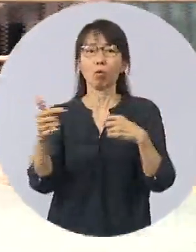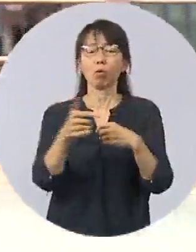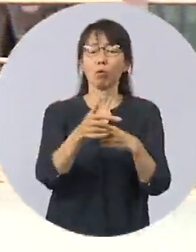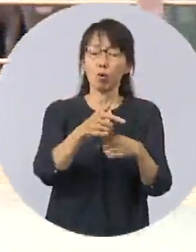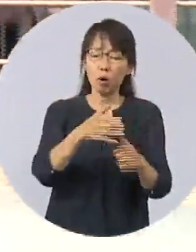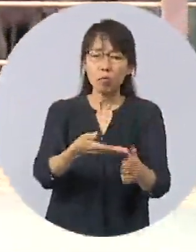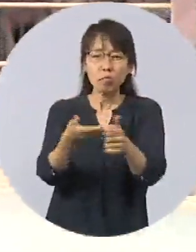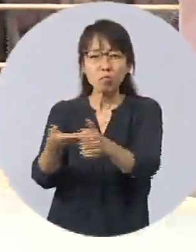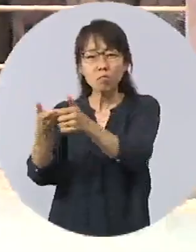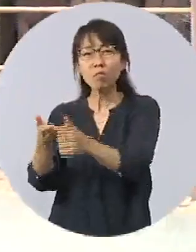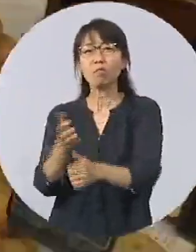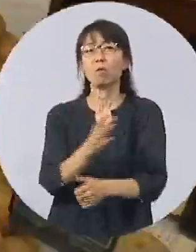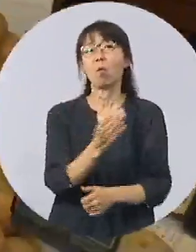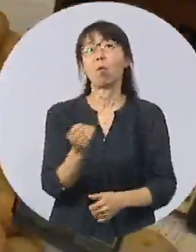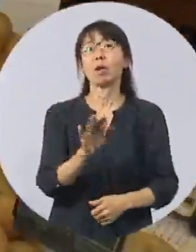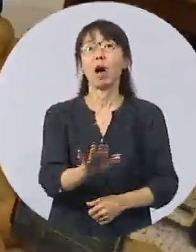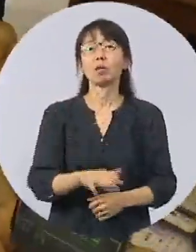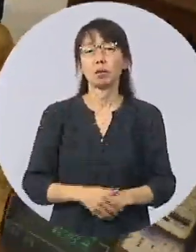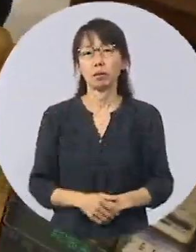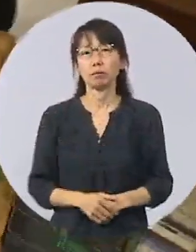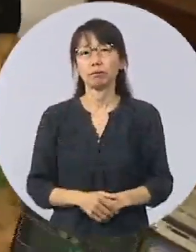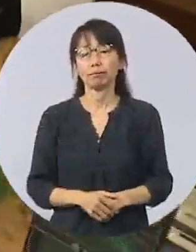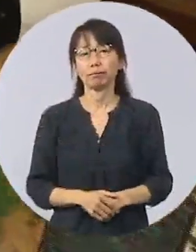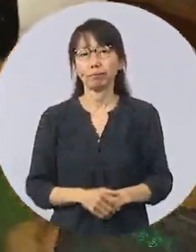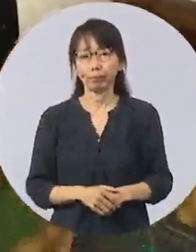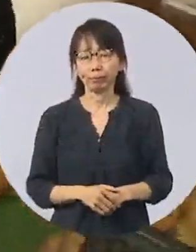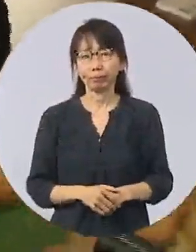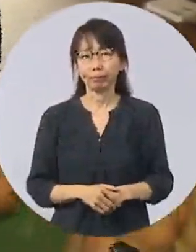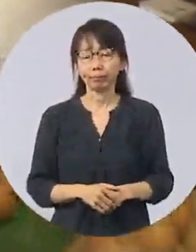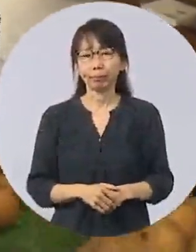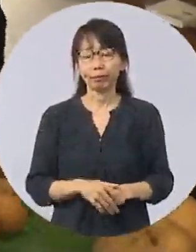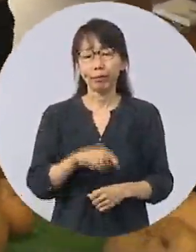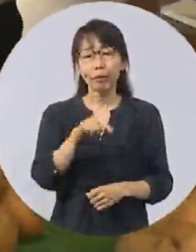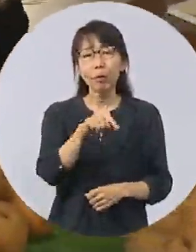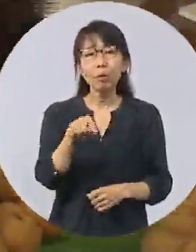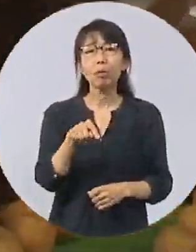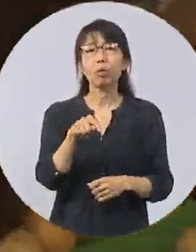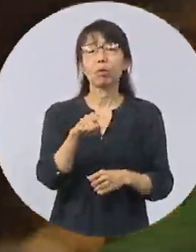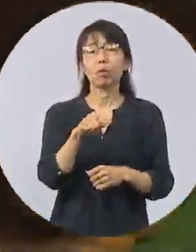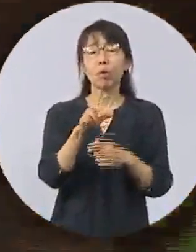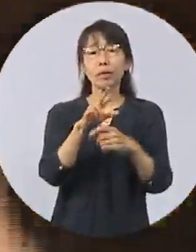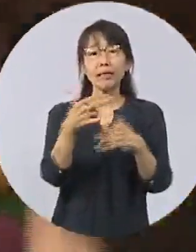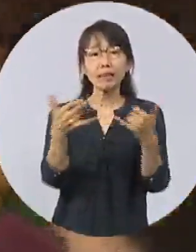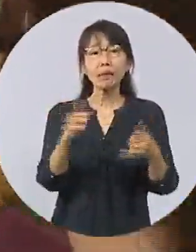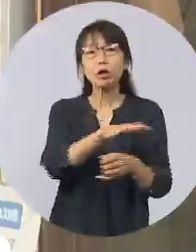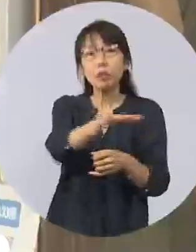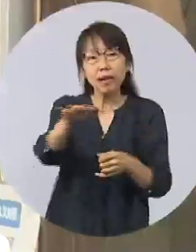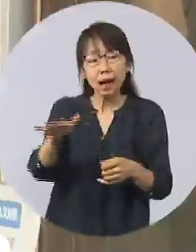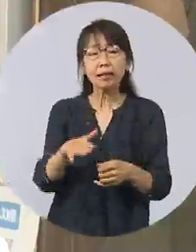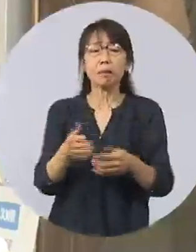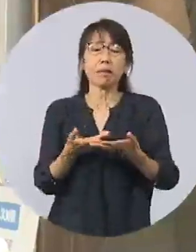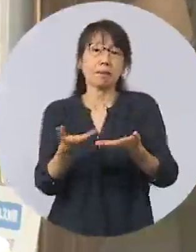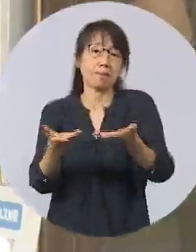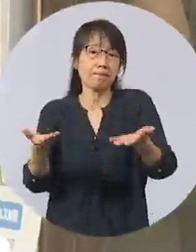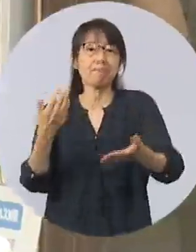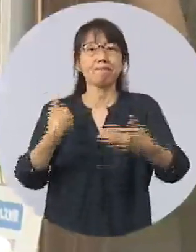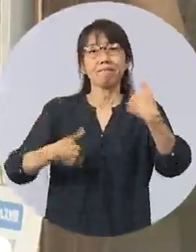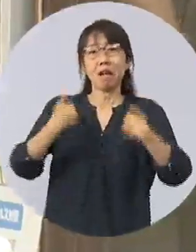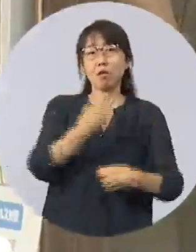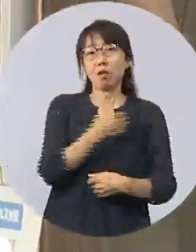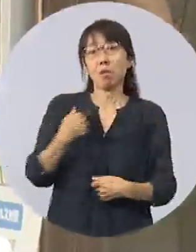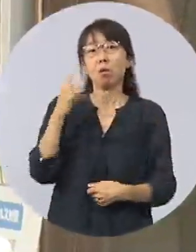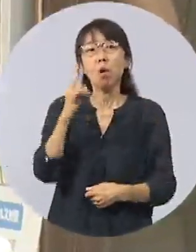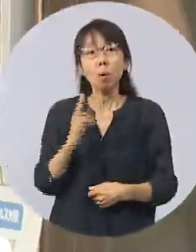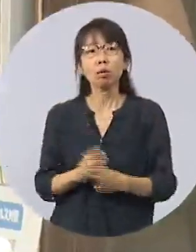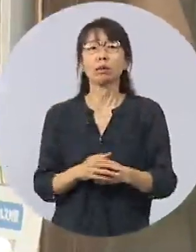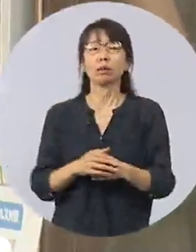生産されています。そしてこれらを多くの市民の皆さんに楽しんでもらえるよう地